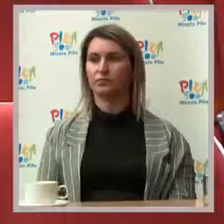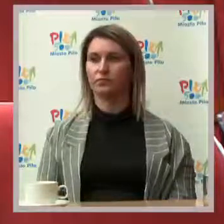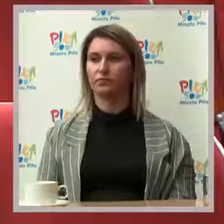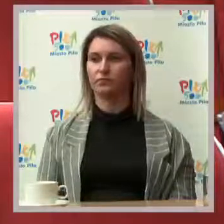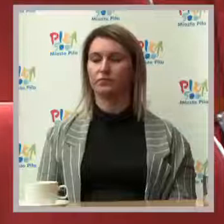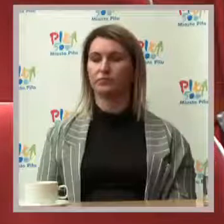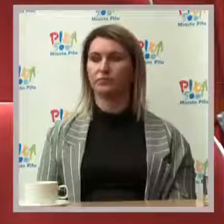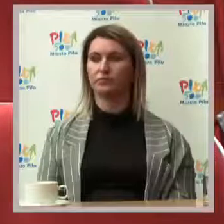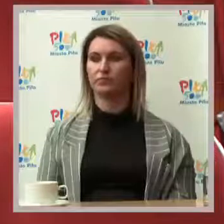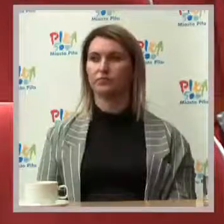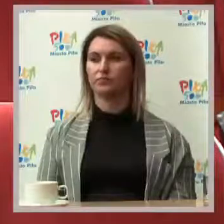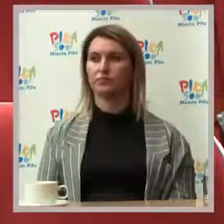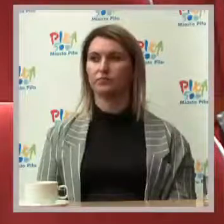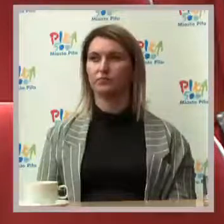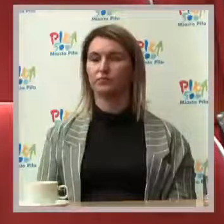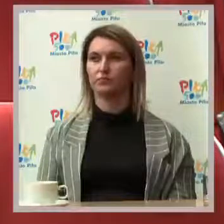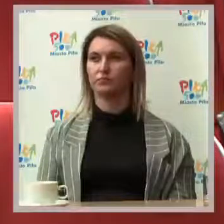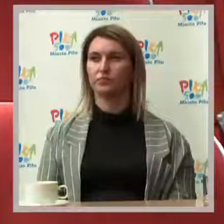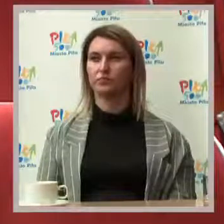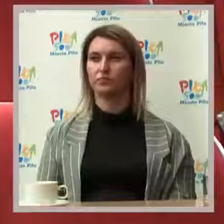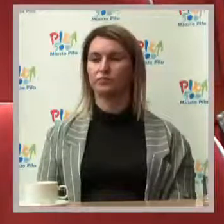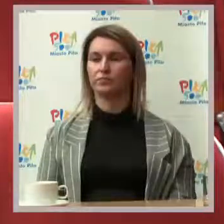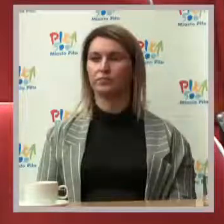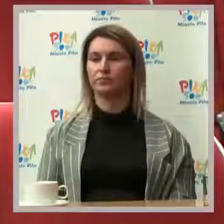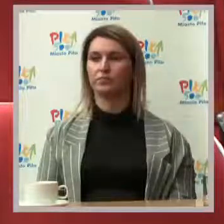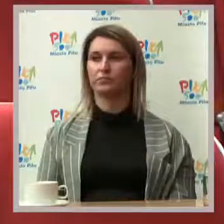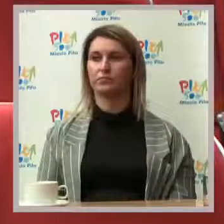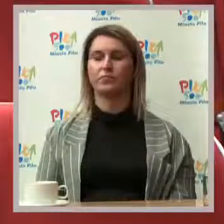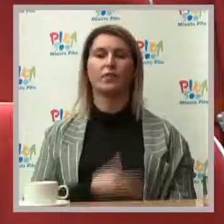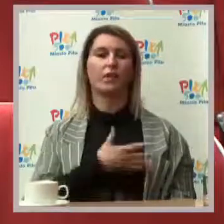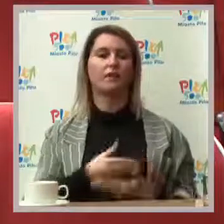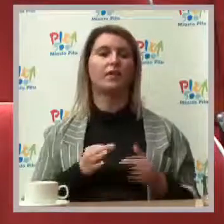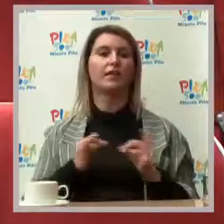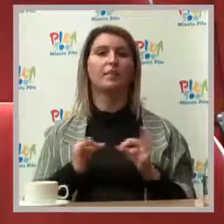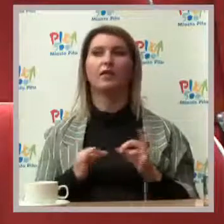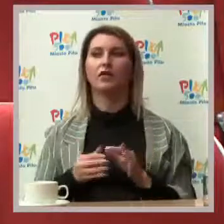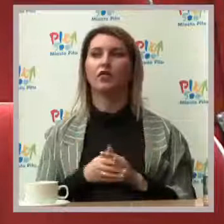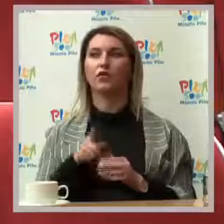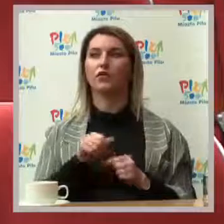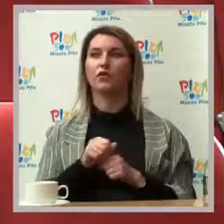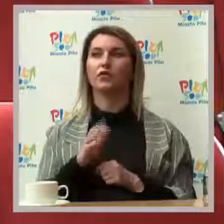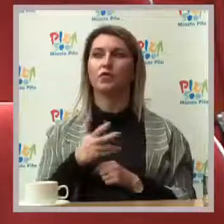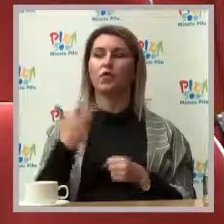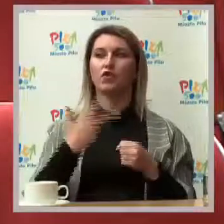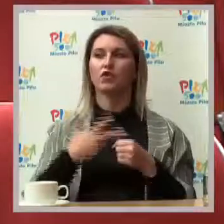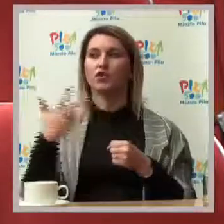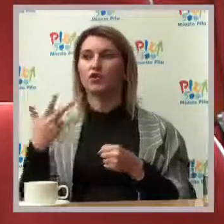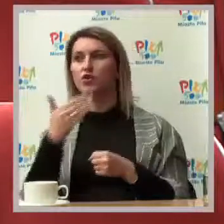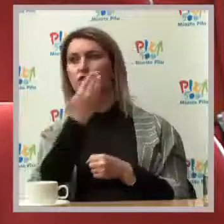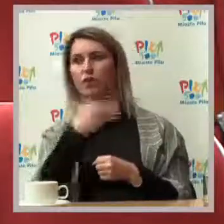na poziomie 10 milionów złotych. Wydatki majątkowe na ten moment kształtują się na poziomie 33